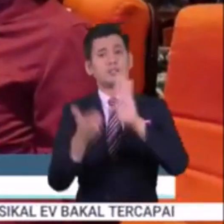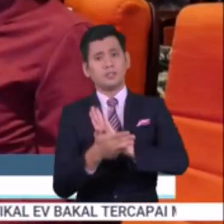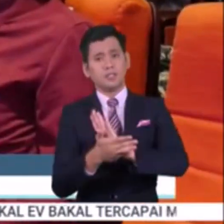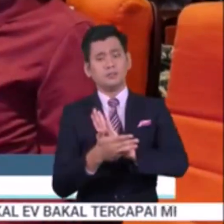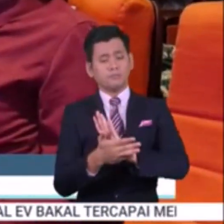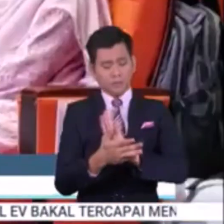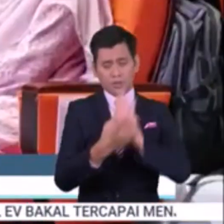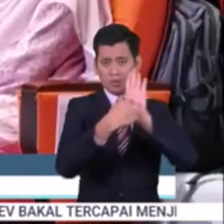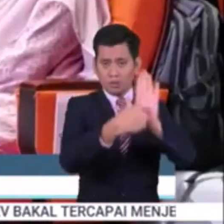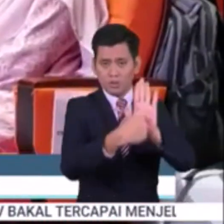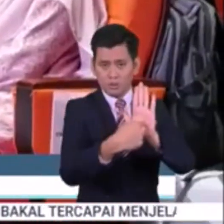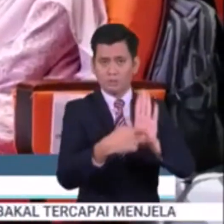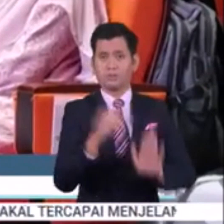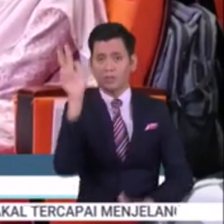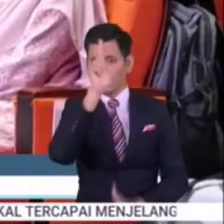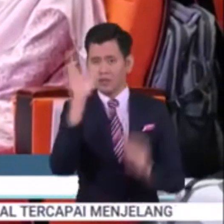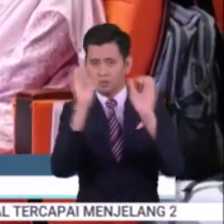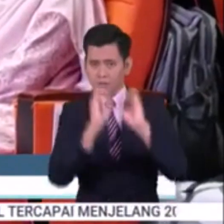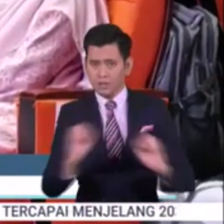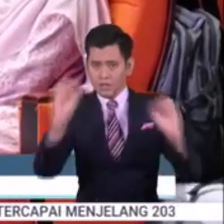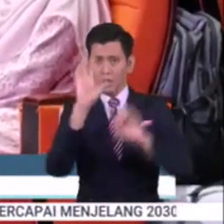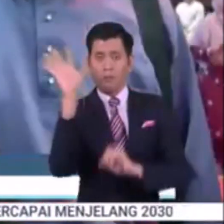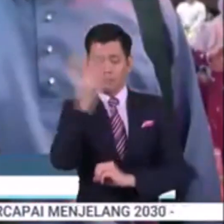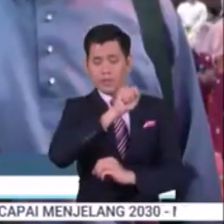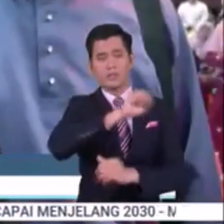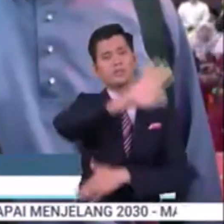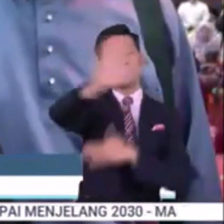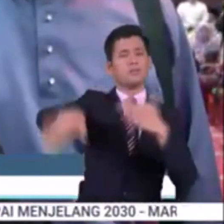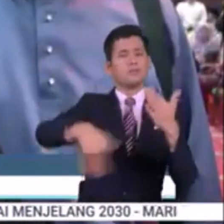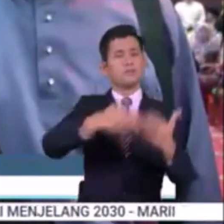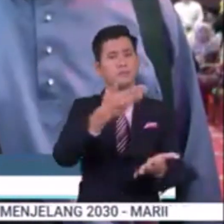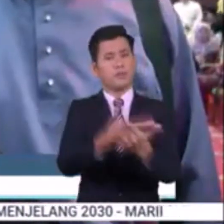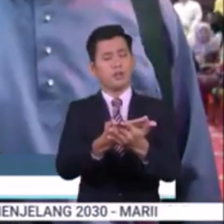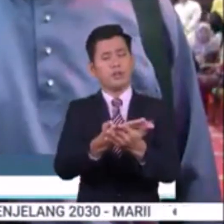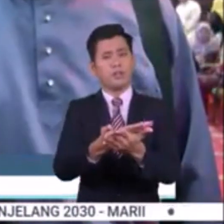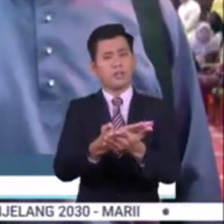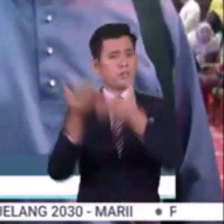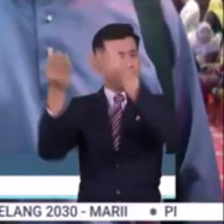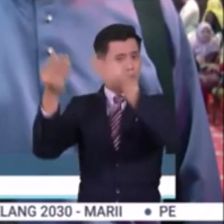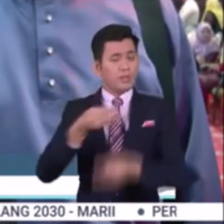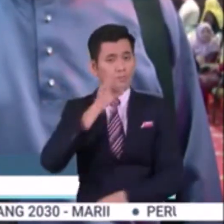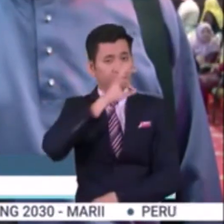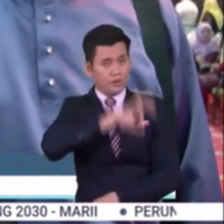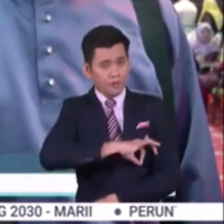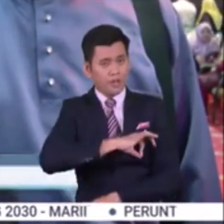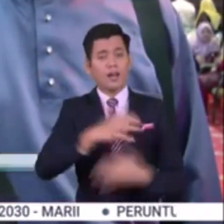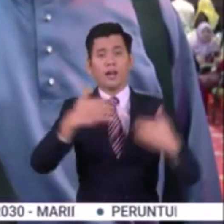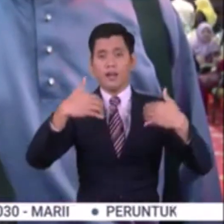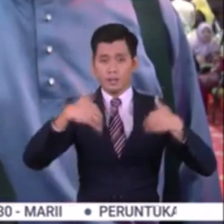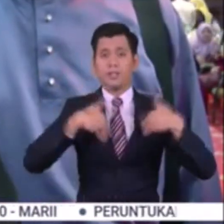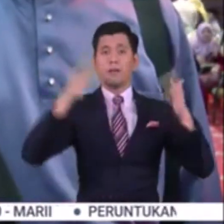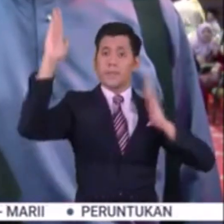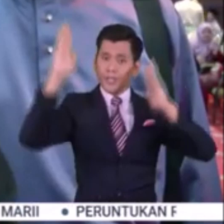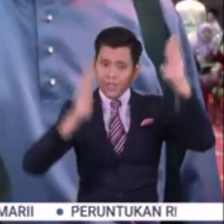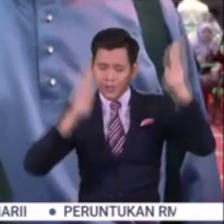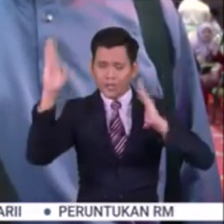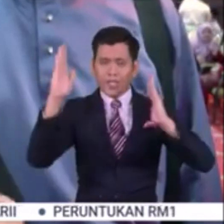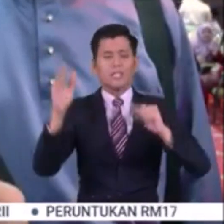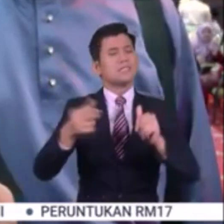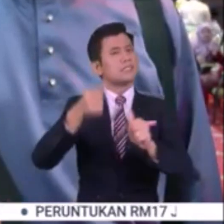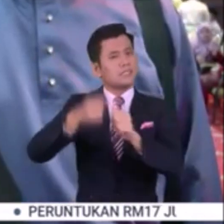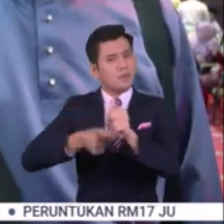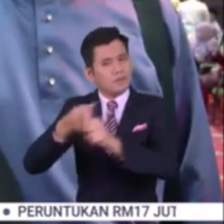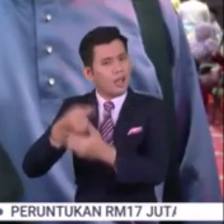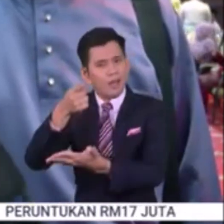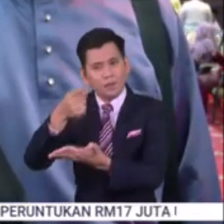tidak mengabaikan keseluruhan daripada setiap sudut yang ada di dalam negara kita. Jadi bermaksud setiap